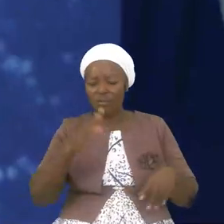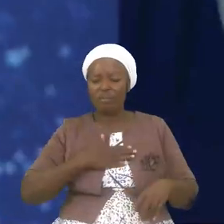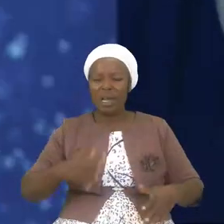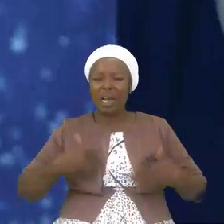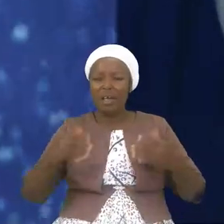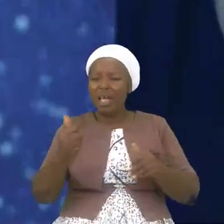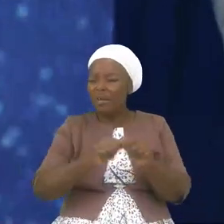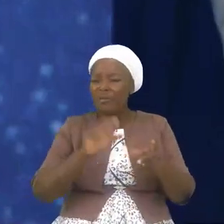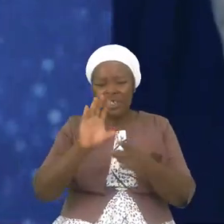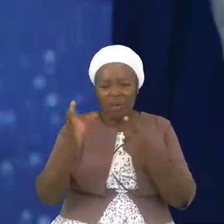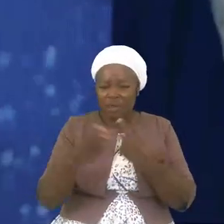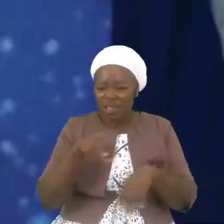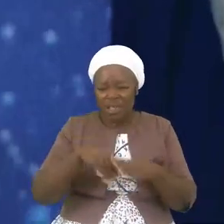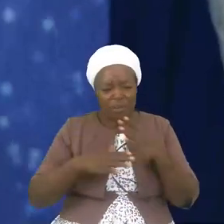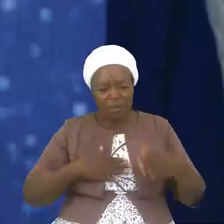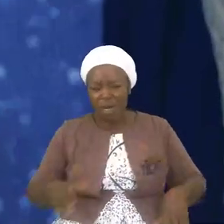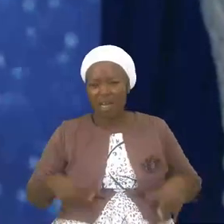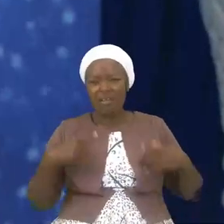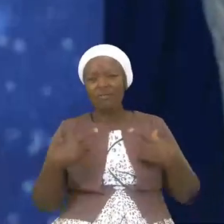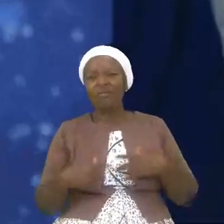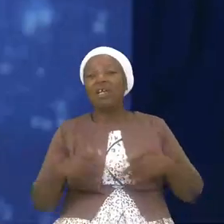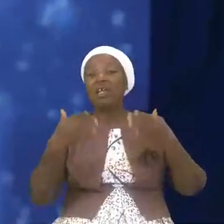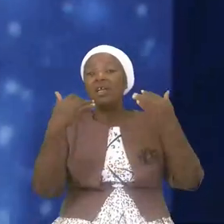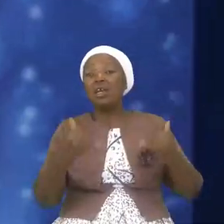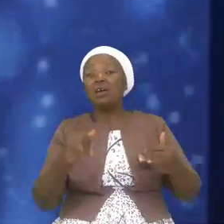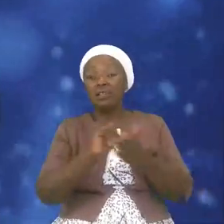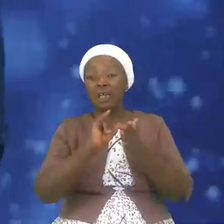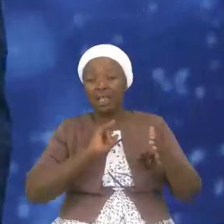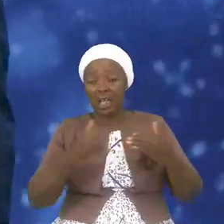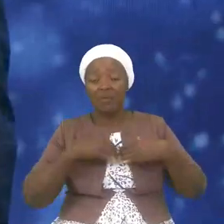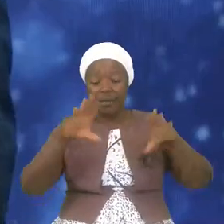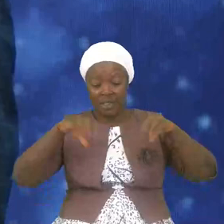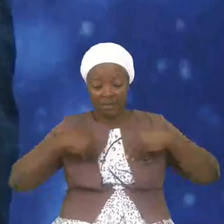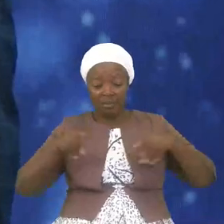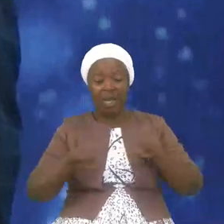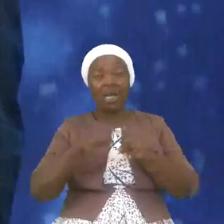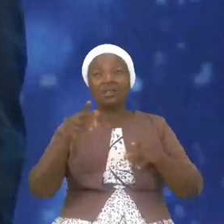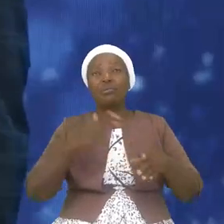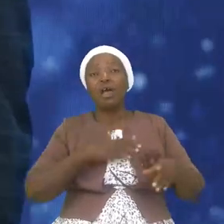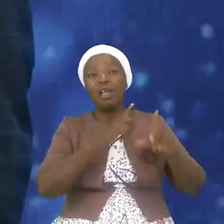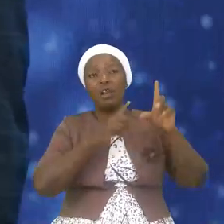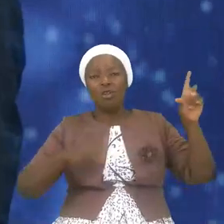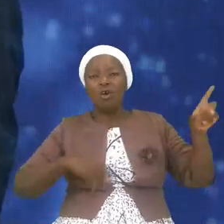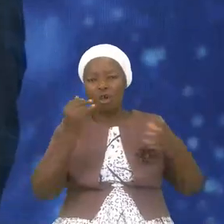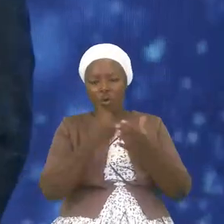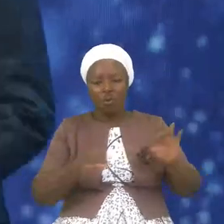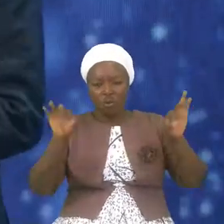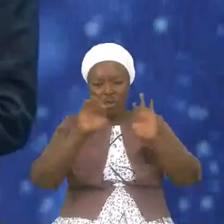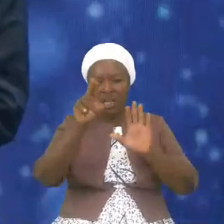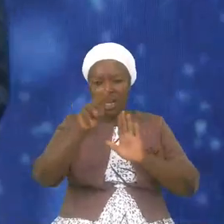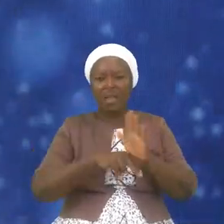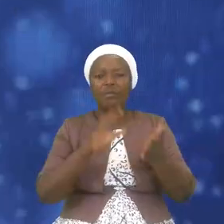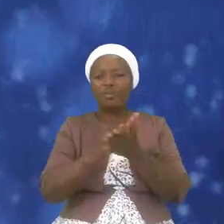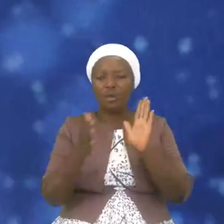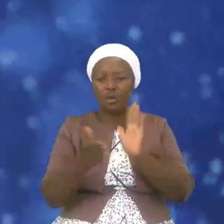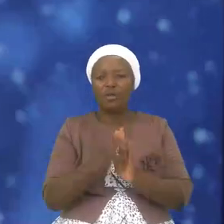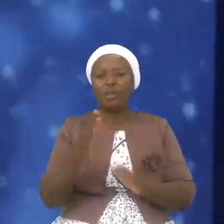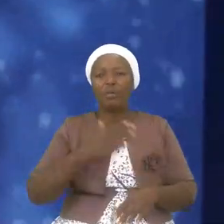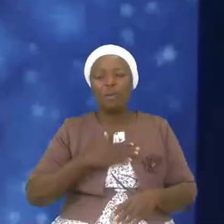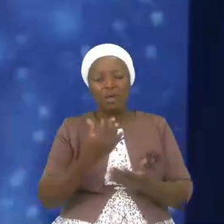toutes circonstances dans ma vie, maintenant que je t'ai pris comme Seigneur, ta dignité devient